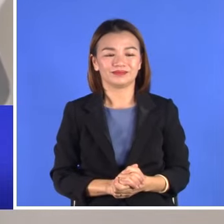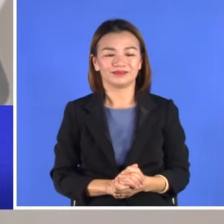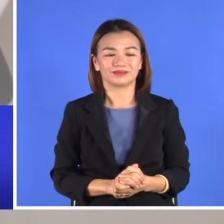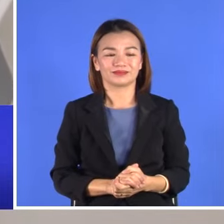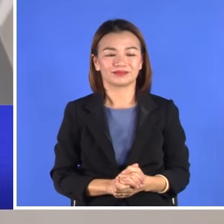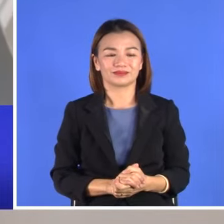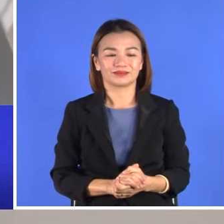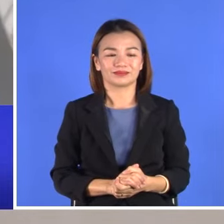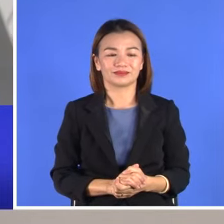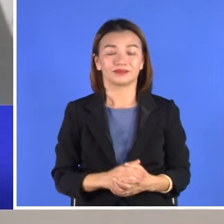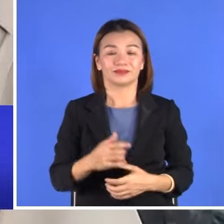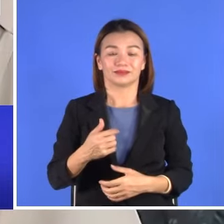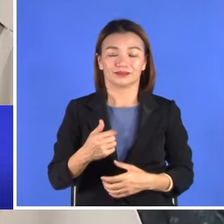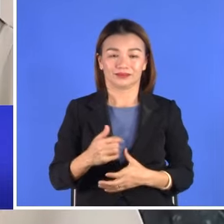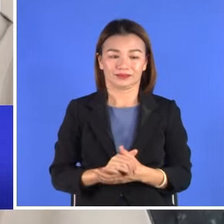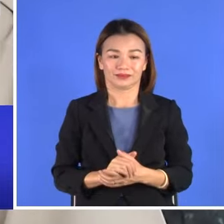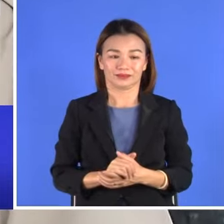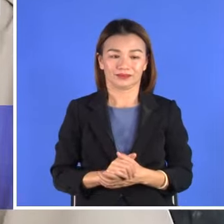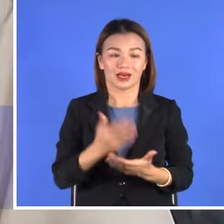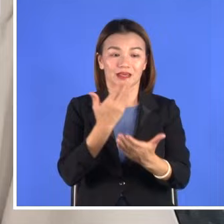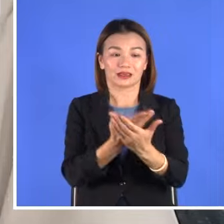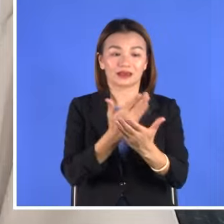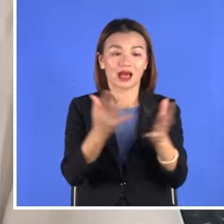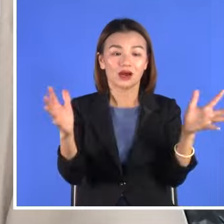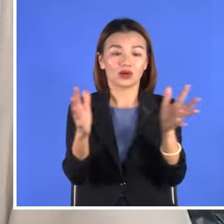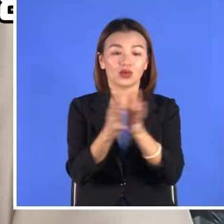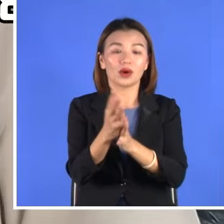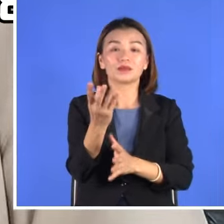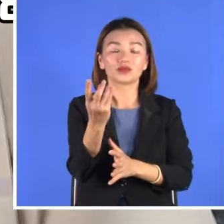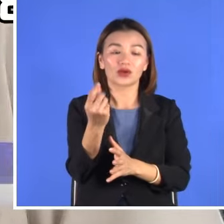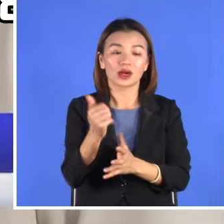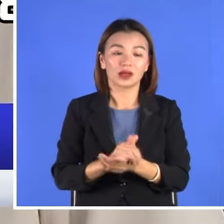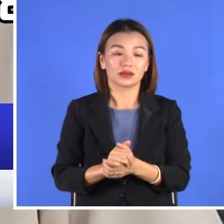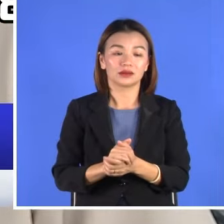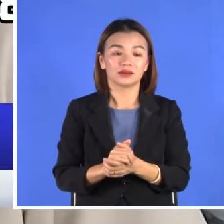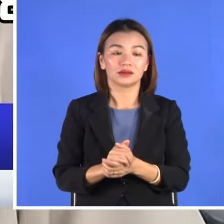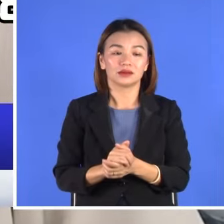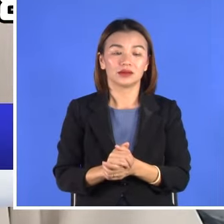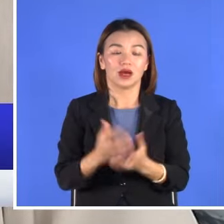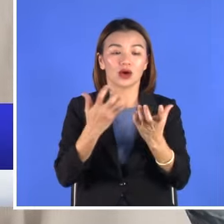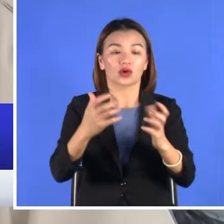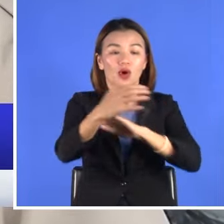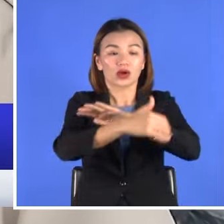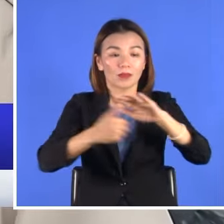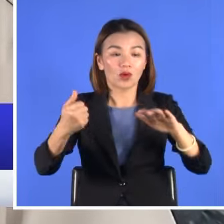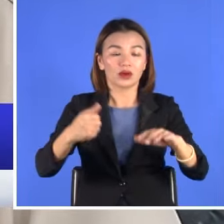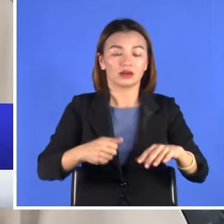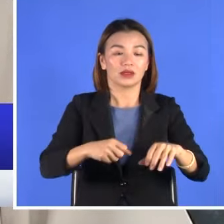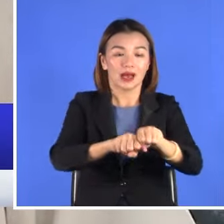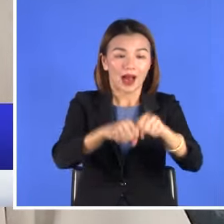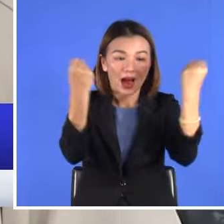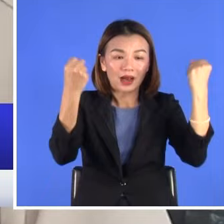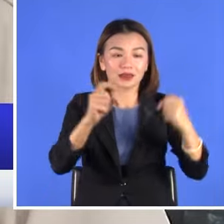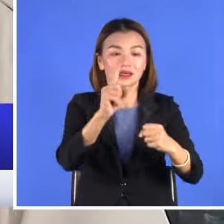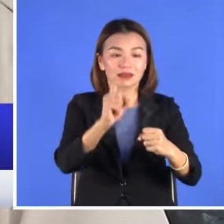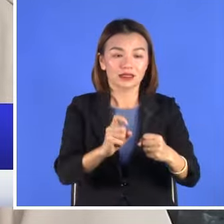ผมไม่ค่อยได้ใช้งานรวมมูลค่าทรัพย์สินที่เสียหายทั้งที่มันขโมยไปทั้งที่มันทำลายเนี่ยประมาณเท่าไหร่ครับเป็น